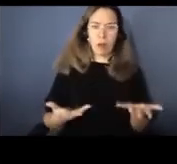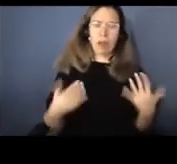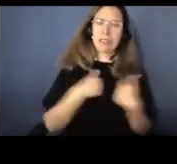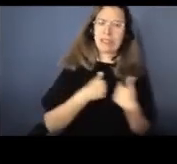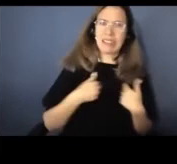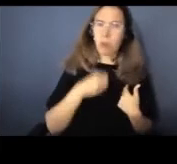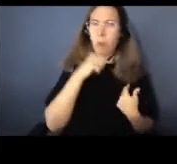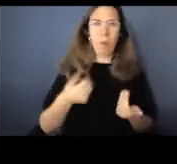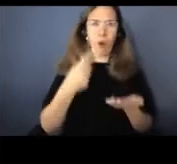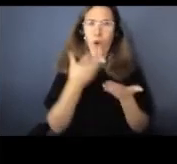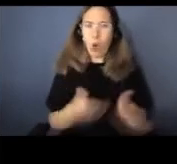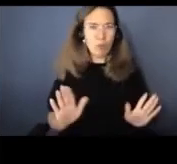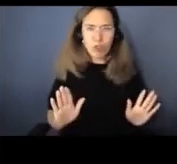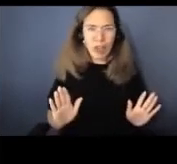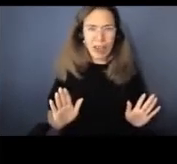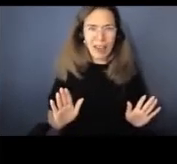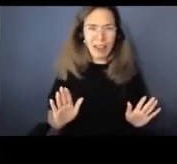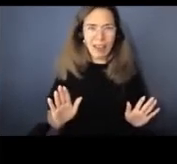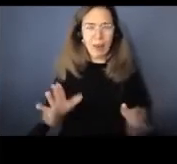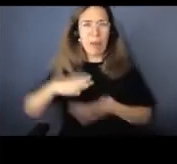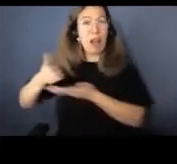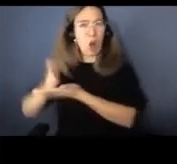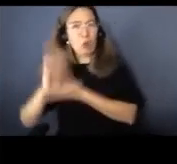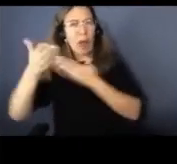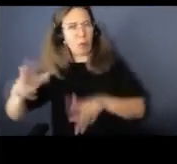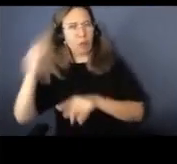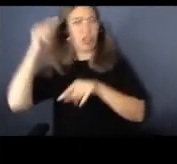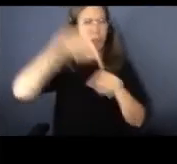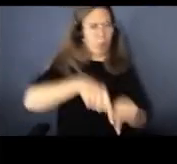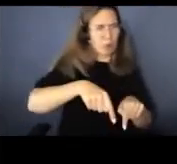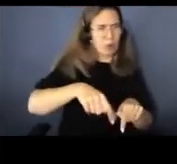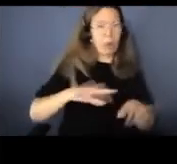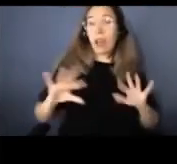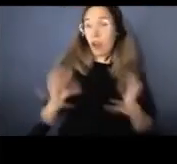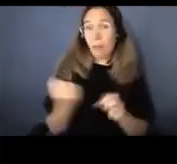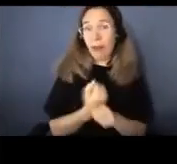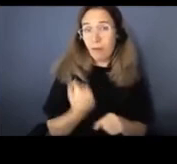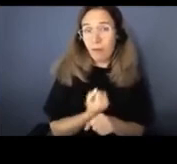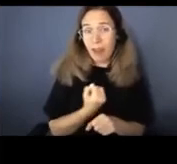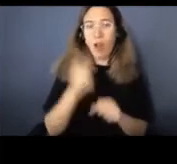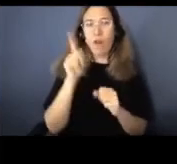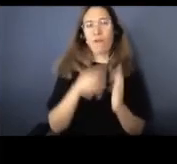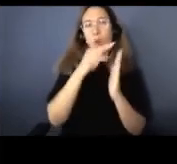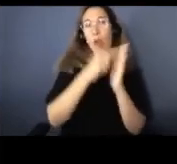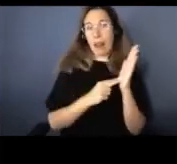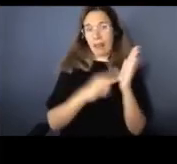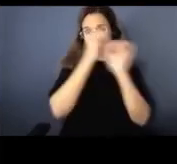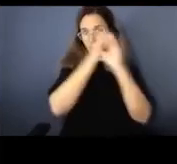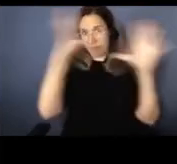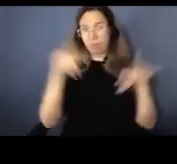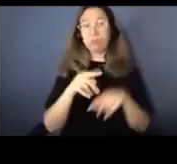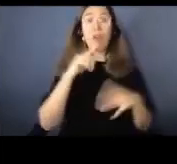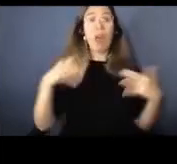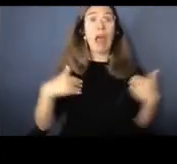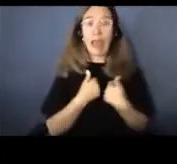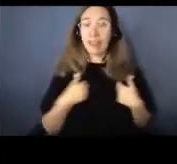pas des biens, même si le droit des biens s'applique à eux, bien la meilleure manière de le faire, ce serait de lire que, au fond, les animaux ne